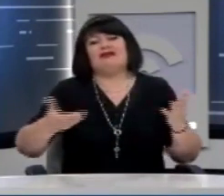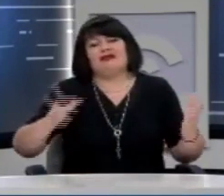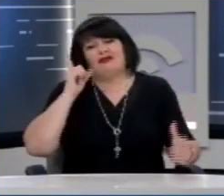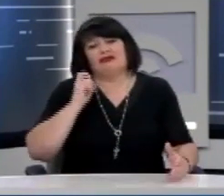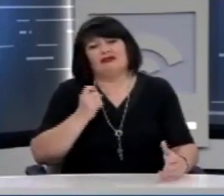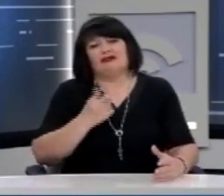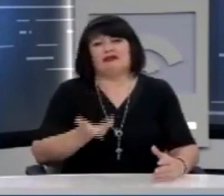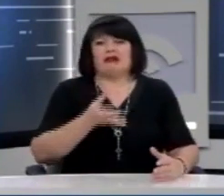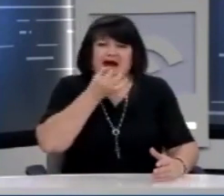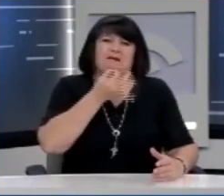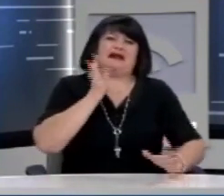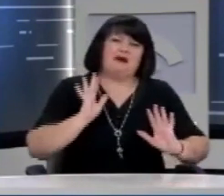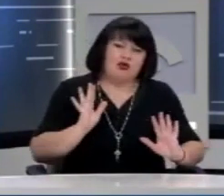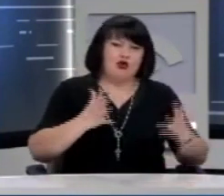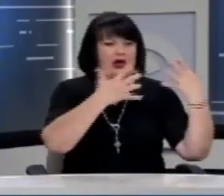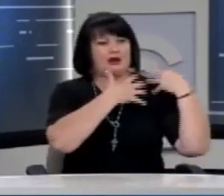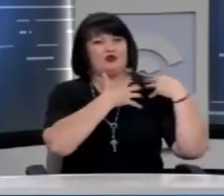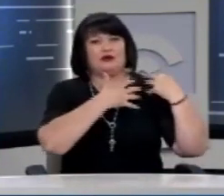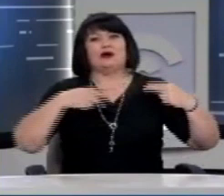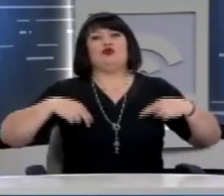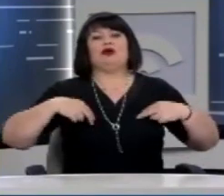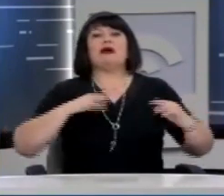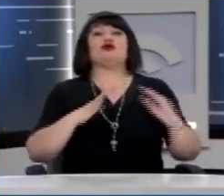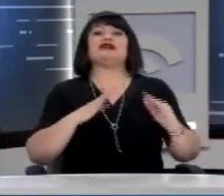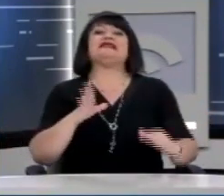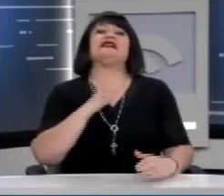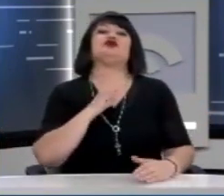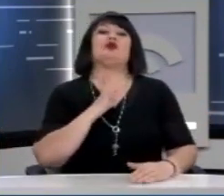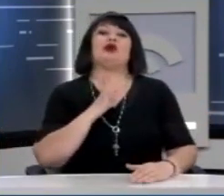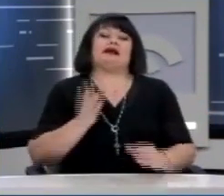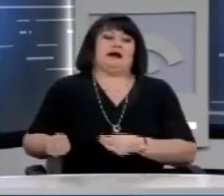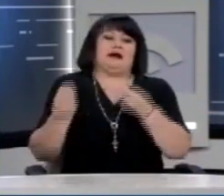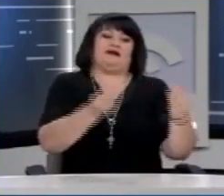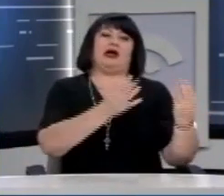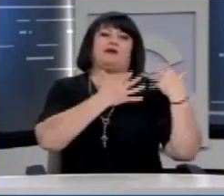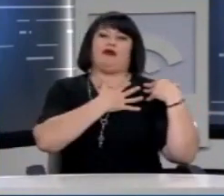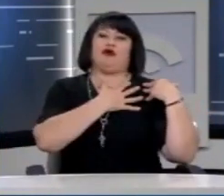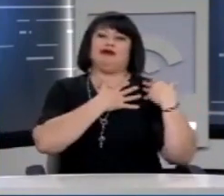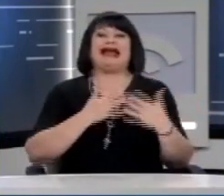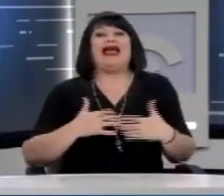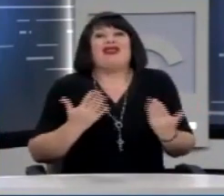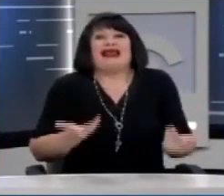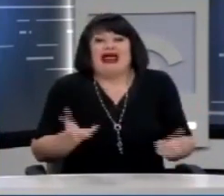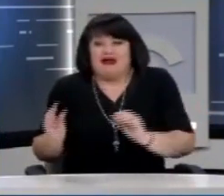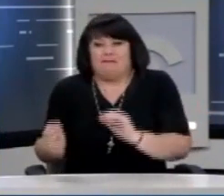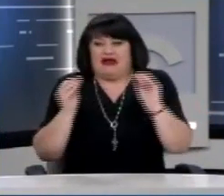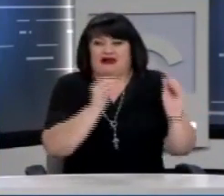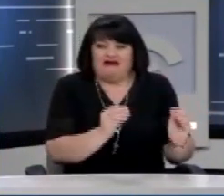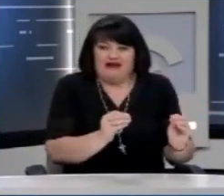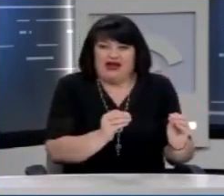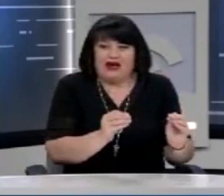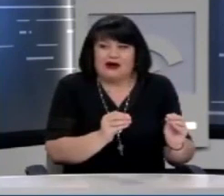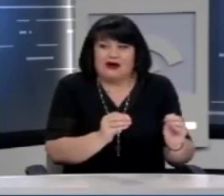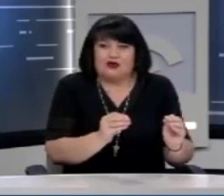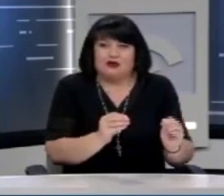τα ξέρετε, στην αρμοδιότητα του Υπουργείου Προστασίας του Πολίτη. Δηλαδή, μεταφέρονται